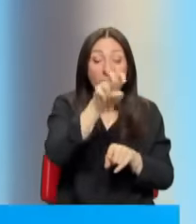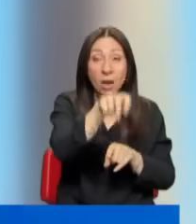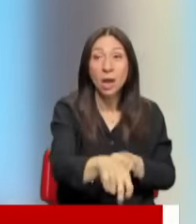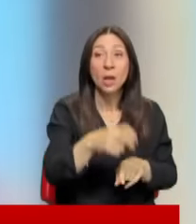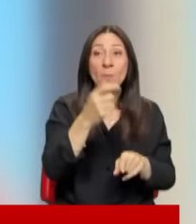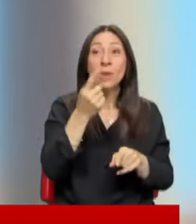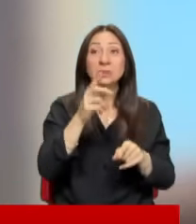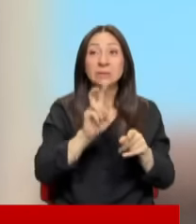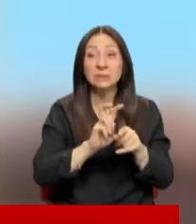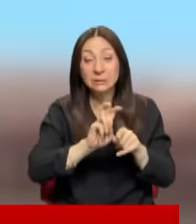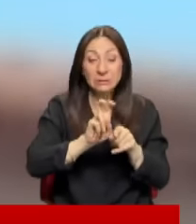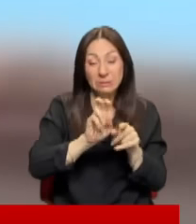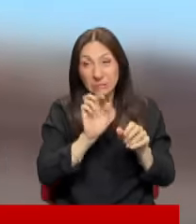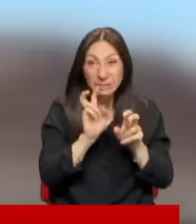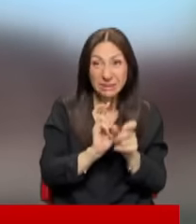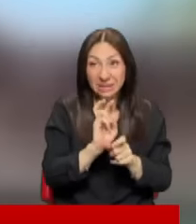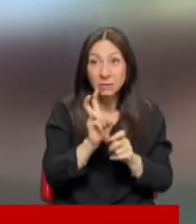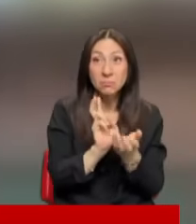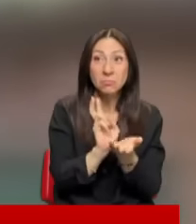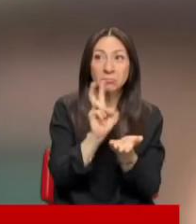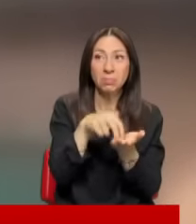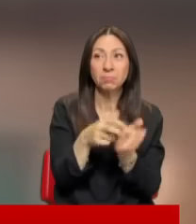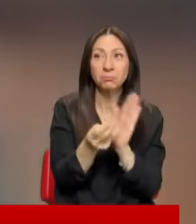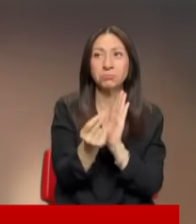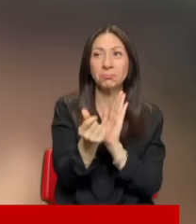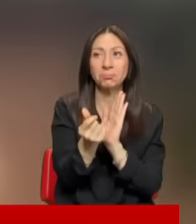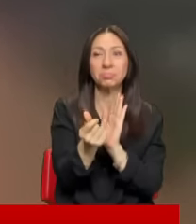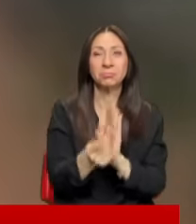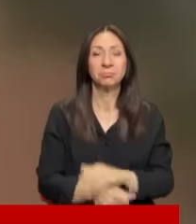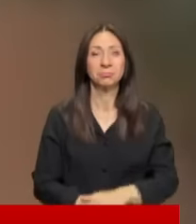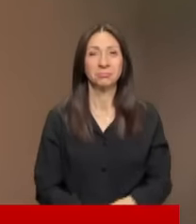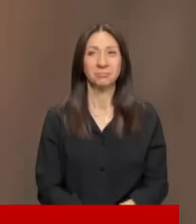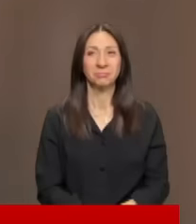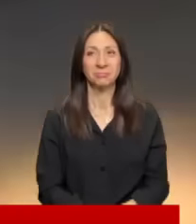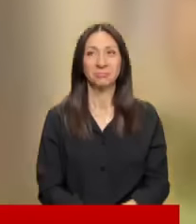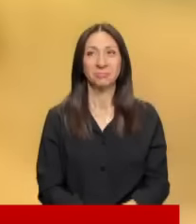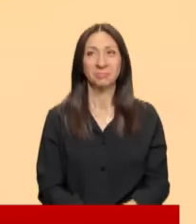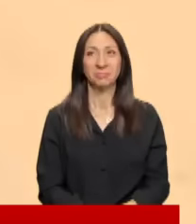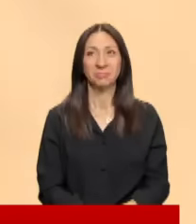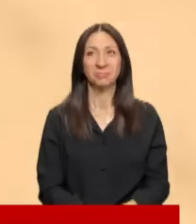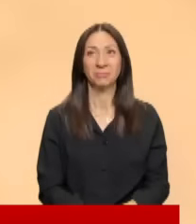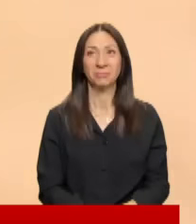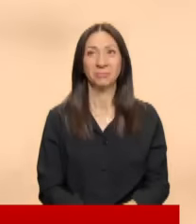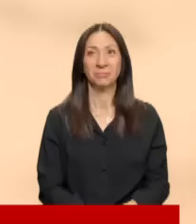Bir süre yerden kalkmaya çabaladı. Ayağa kalkınca yine kaçtı.